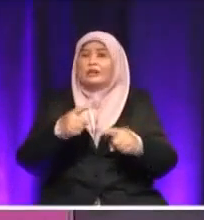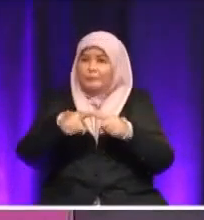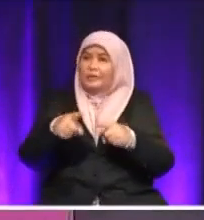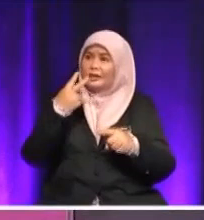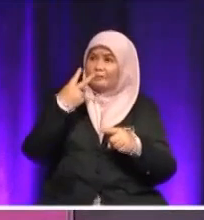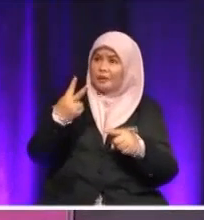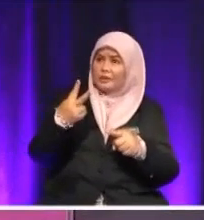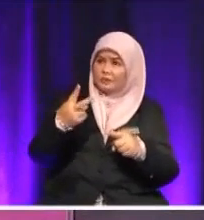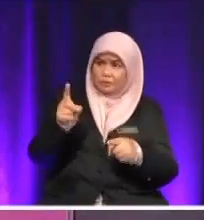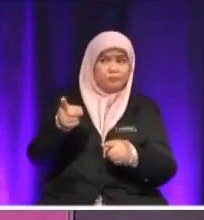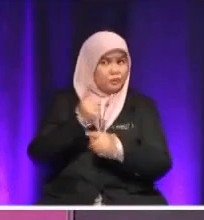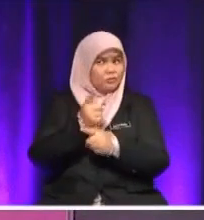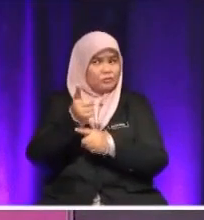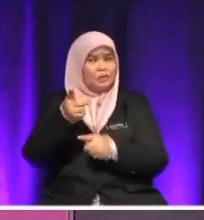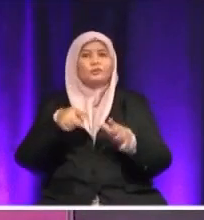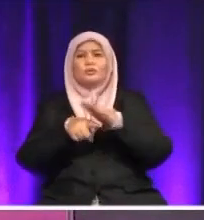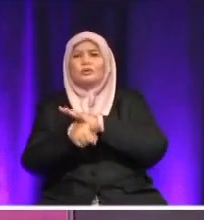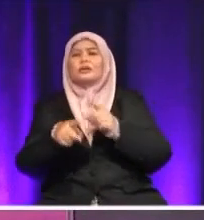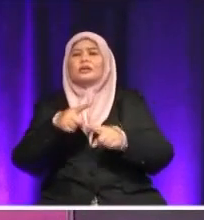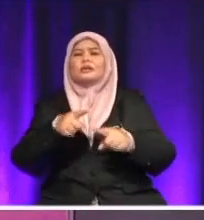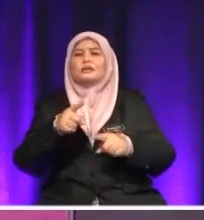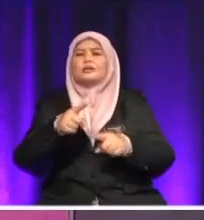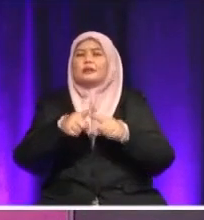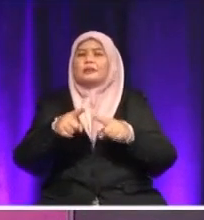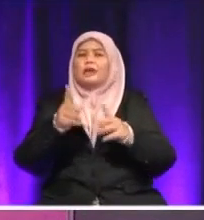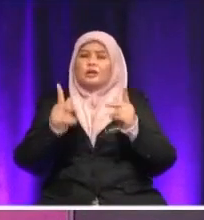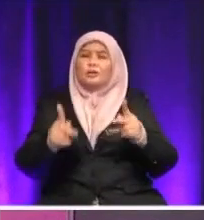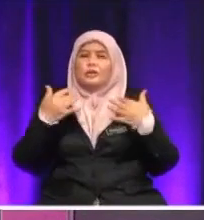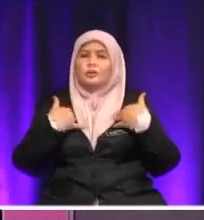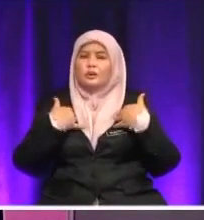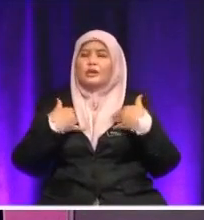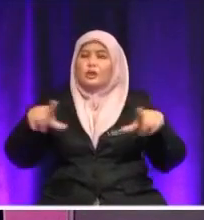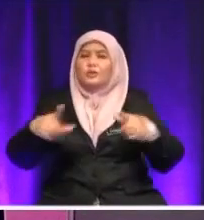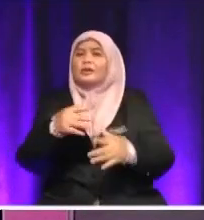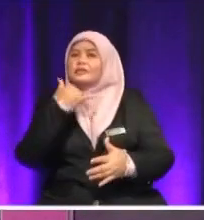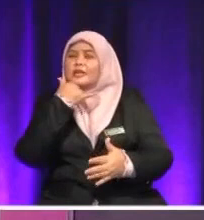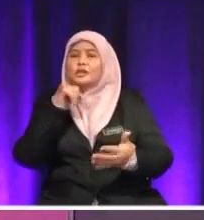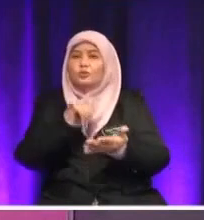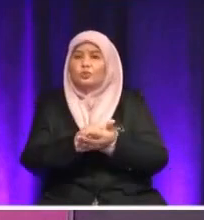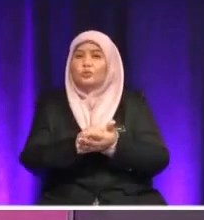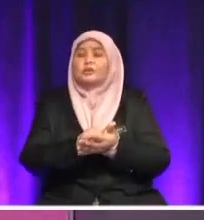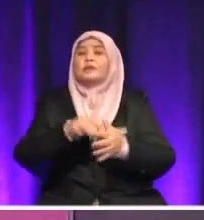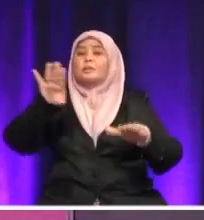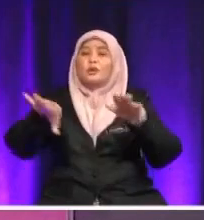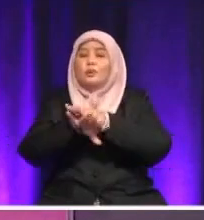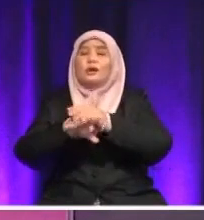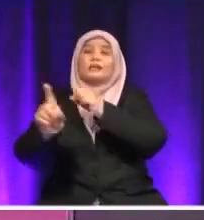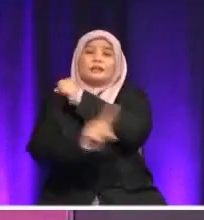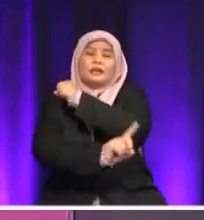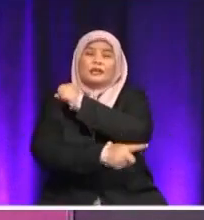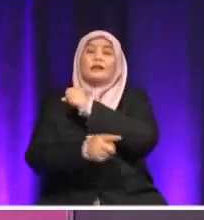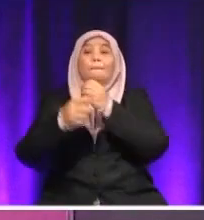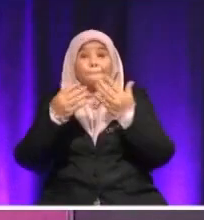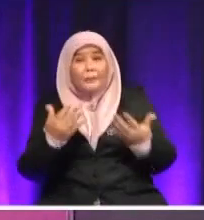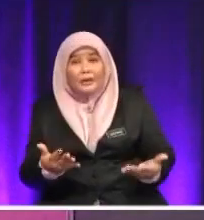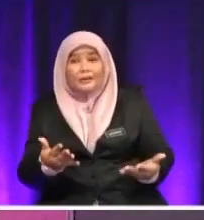sengaja. Itu diat berat. Kalau ada orang melakukan kesalahan tersebut, dia di bawah diat yang berat.